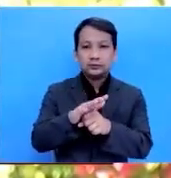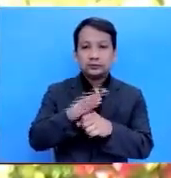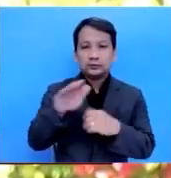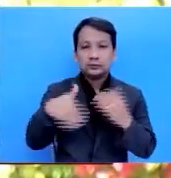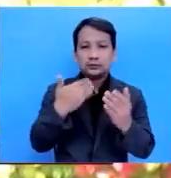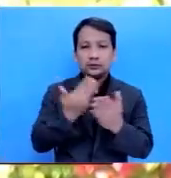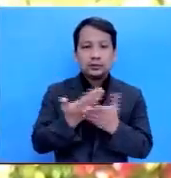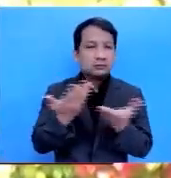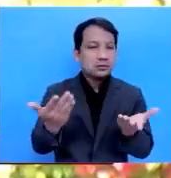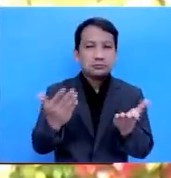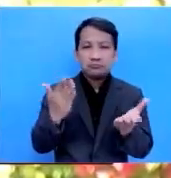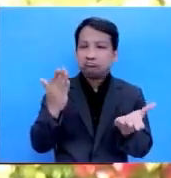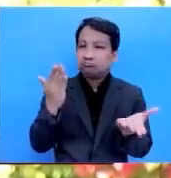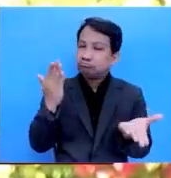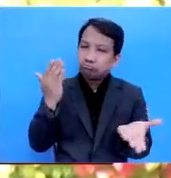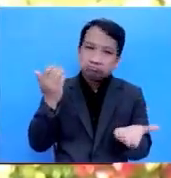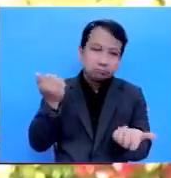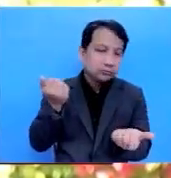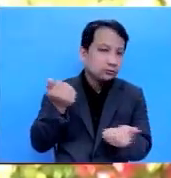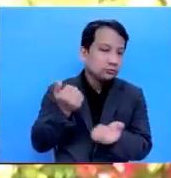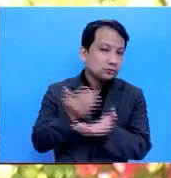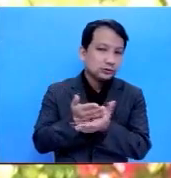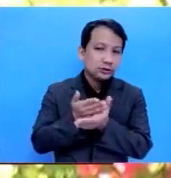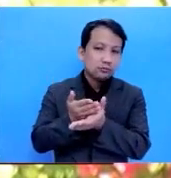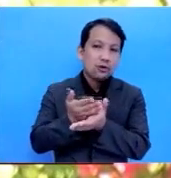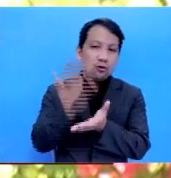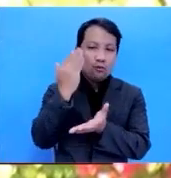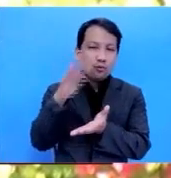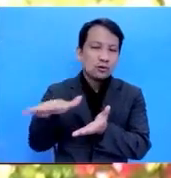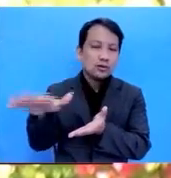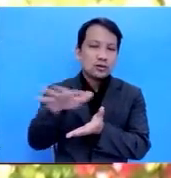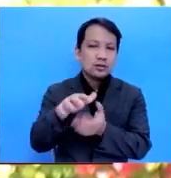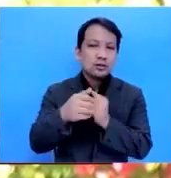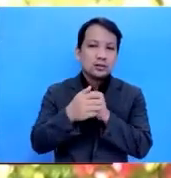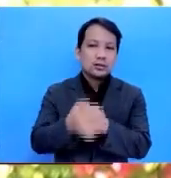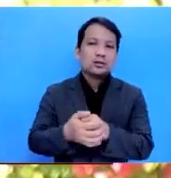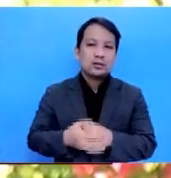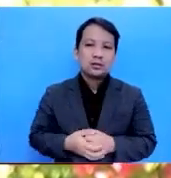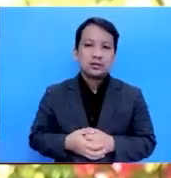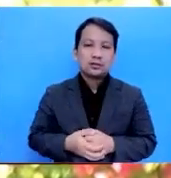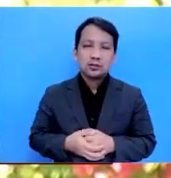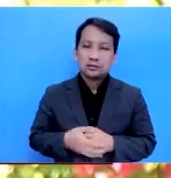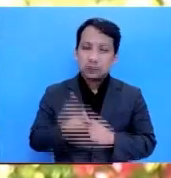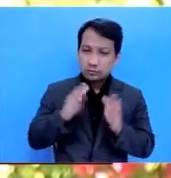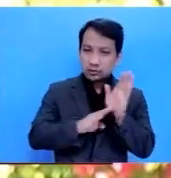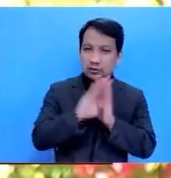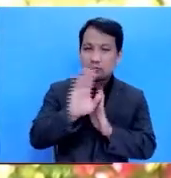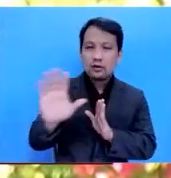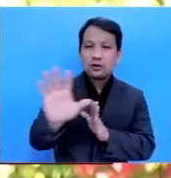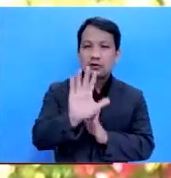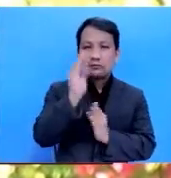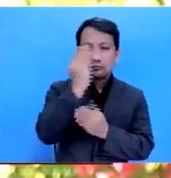faltered. And this is all because of you and your hard work.